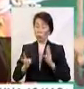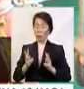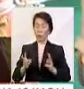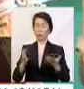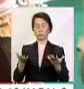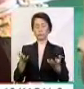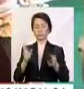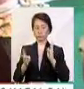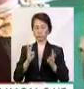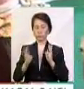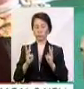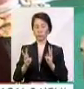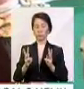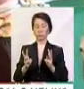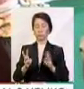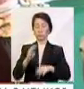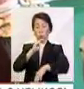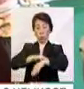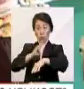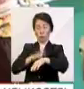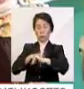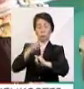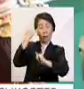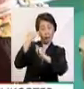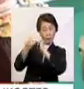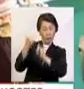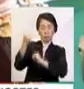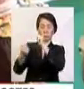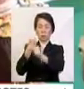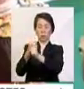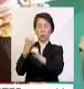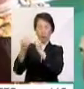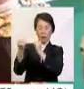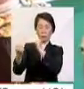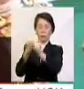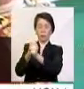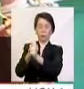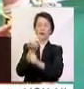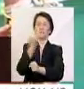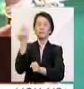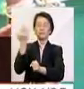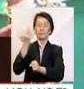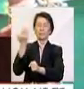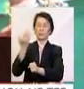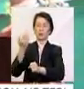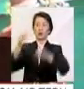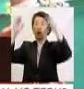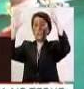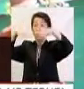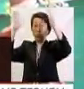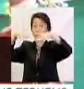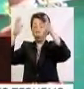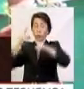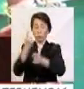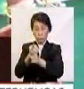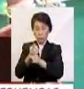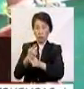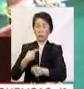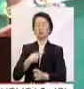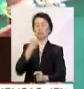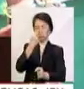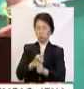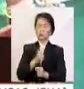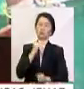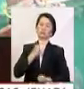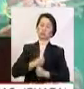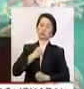tempoh ataupun waktu hujung tahun ini merupakan waktu musim tengkujuh, kita tetap